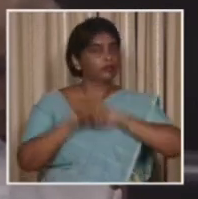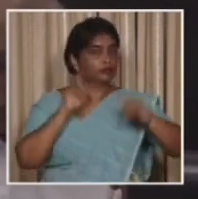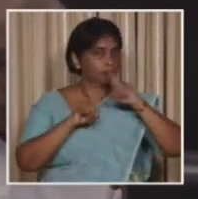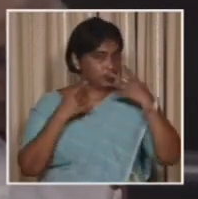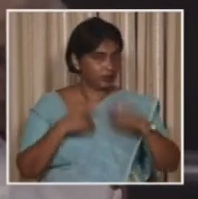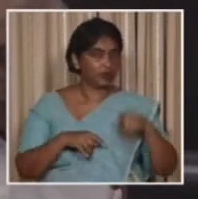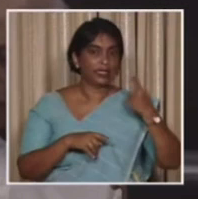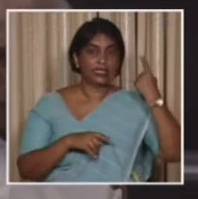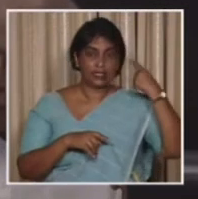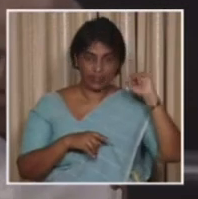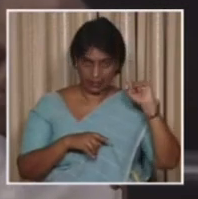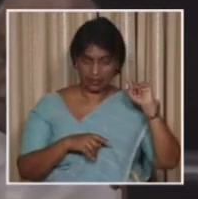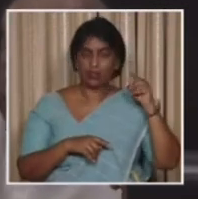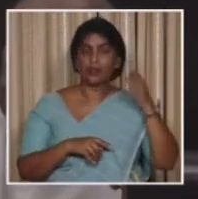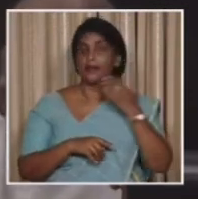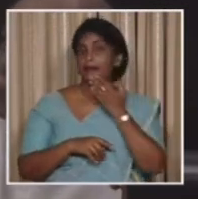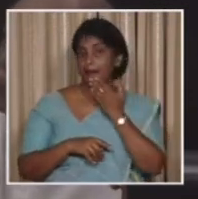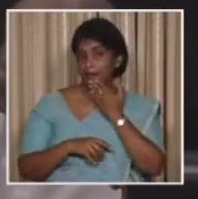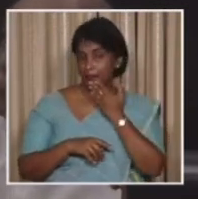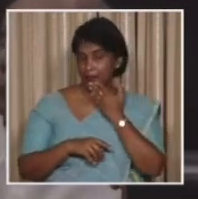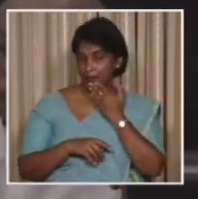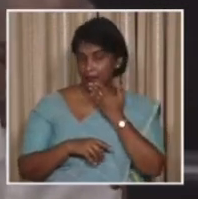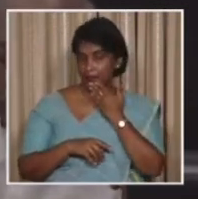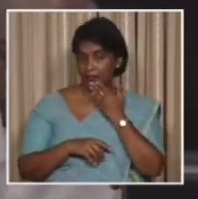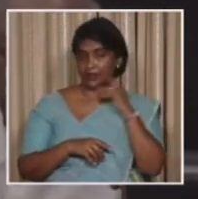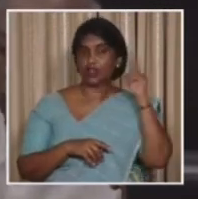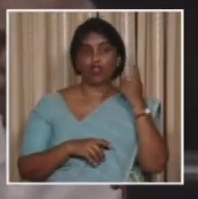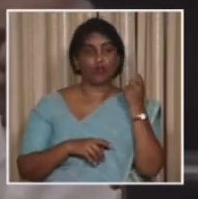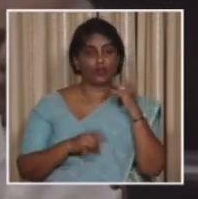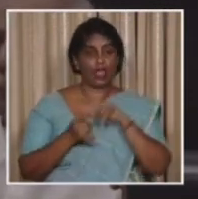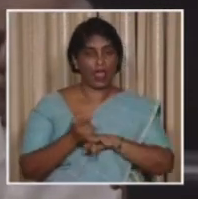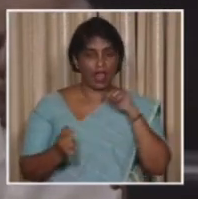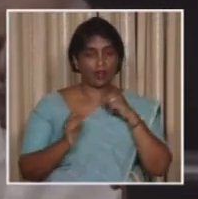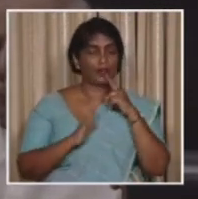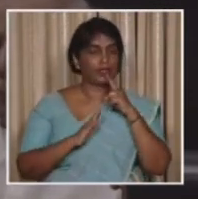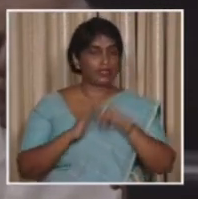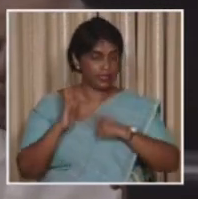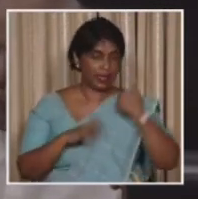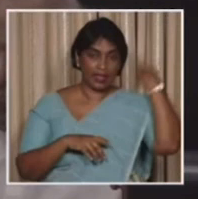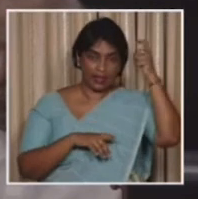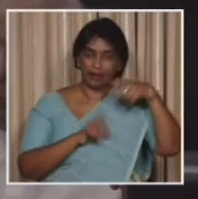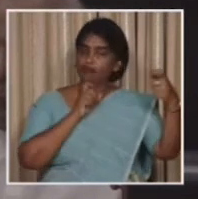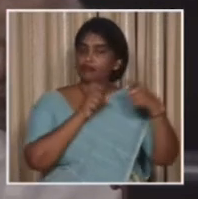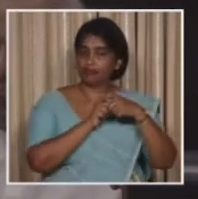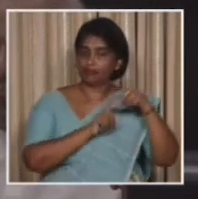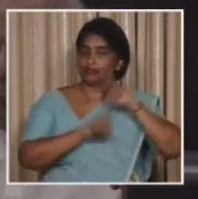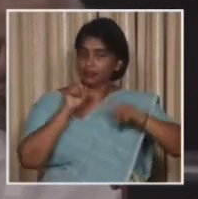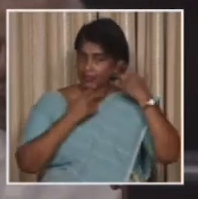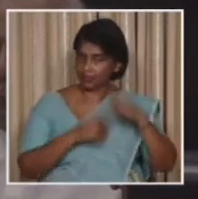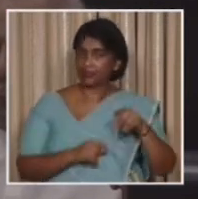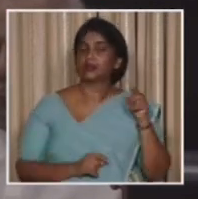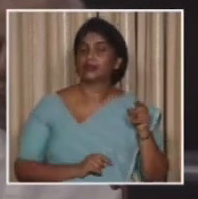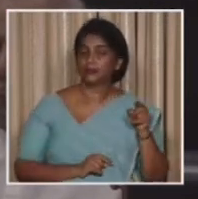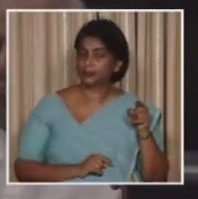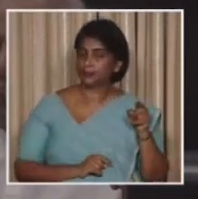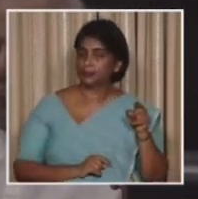කළා. ඊයේ ඇමරිකාවේ මුදල් ලේකම් ජැනට් එලන් මහත්මිය සමගත් සාකච්ඡා කළා.